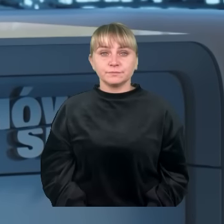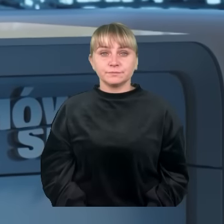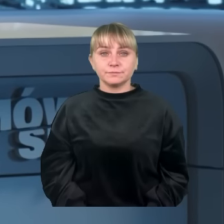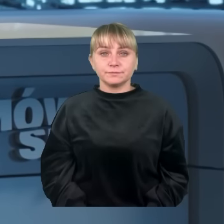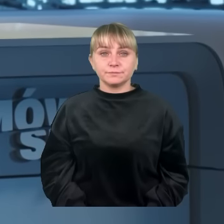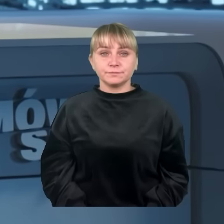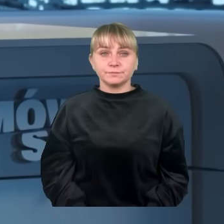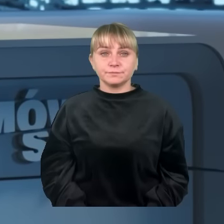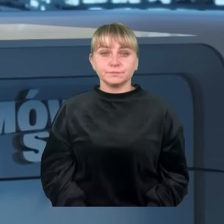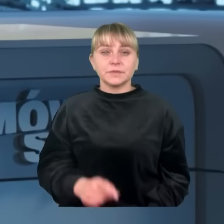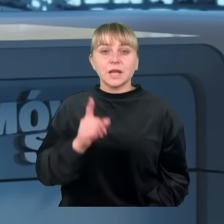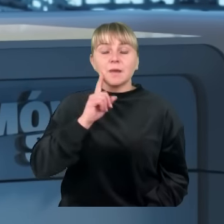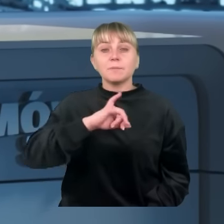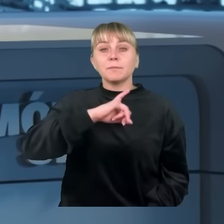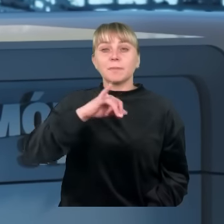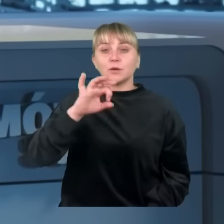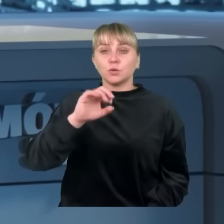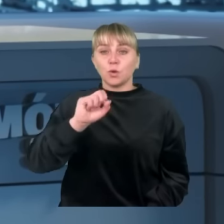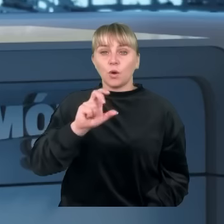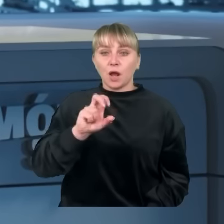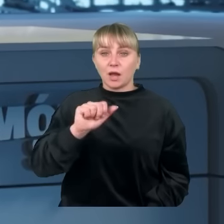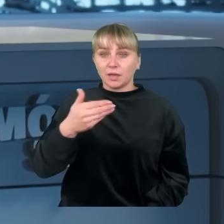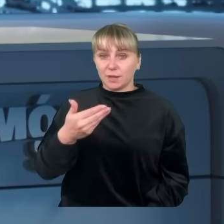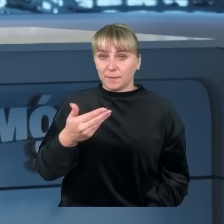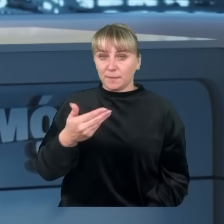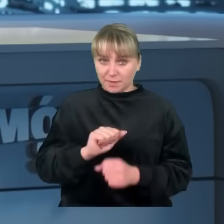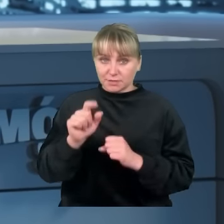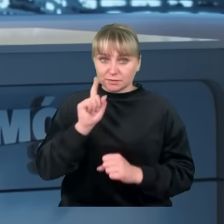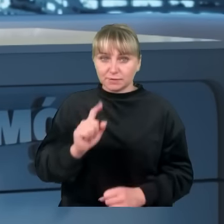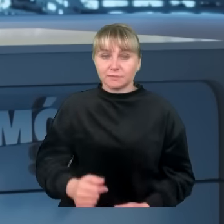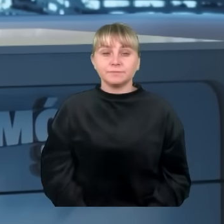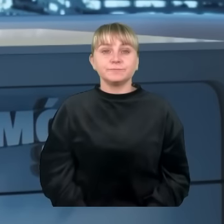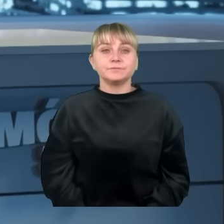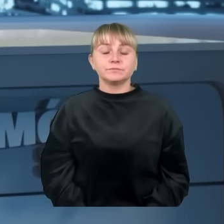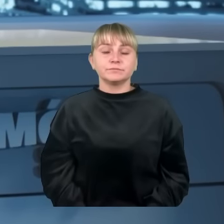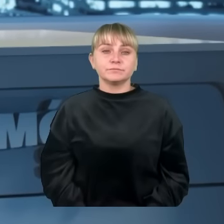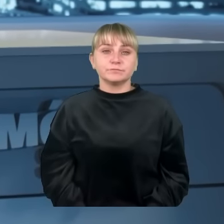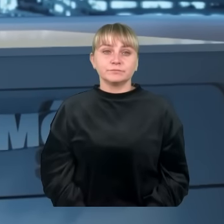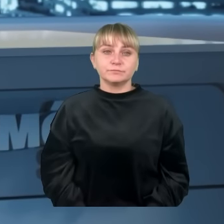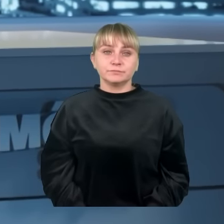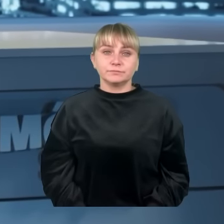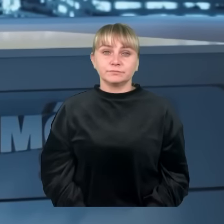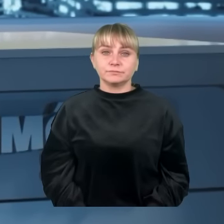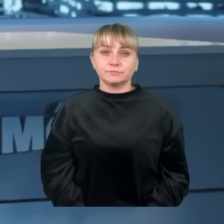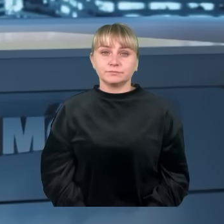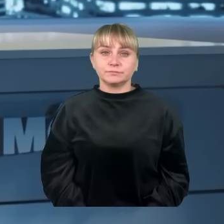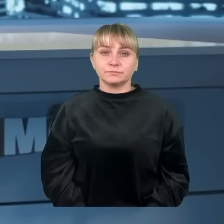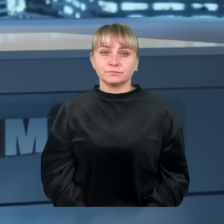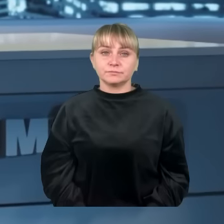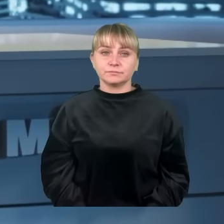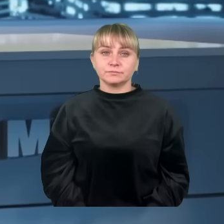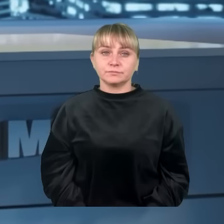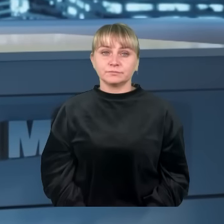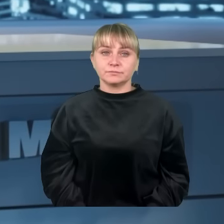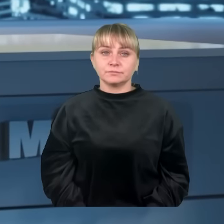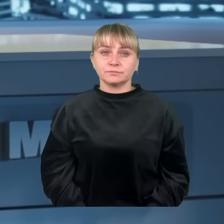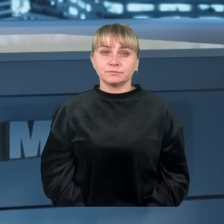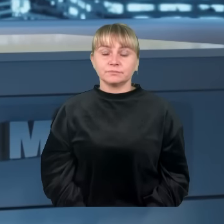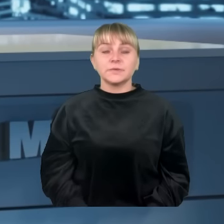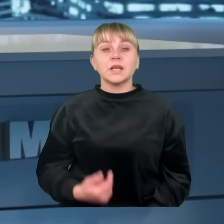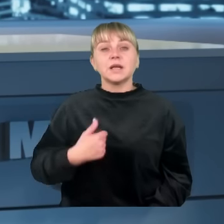Panie Joachim, jest Pan z nami? Pan Joachim Golub Dobrzyń? Halo, tak? Proszę mówić, tak, proszę mówić, dobry wieczór. Słucham Pana. Super, bardzo się cieszę.